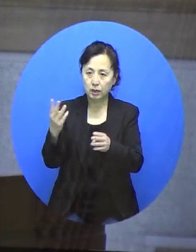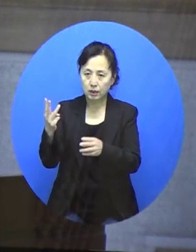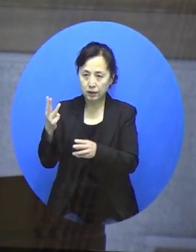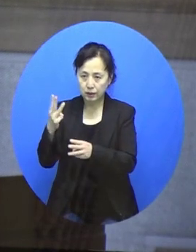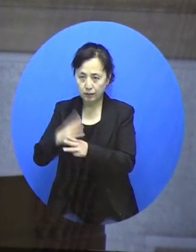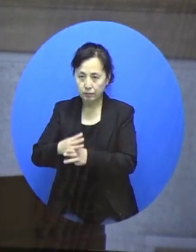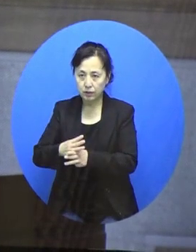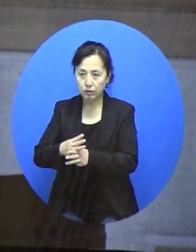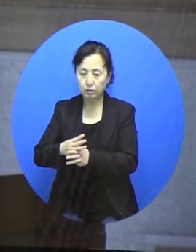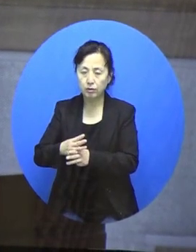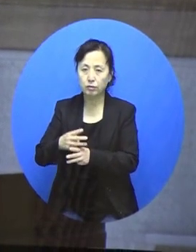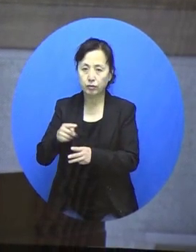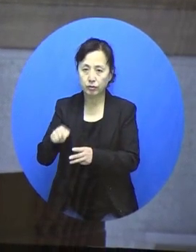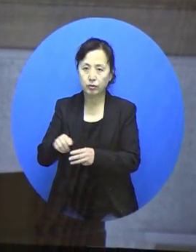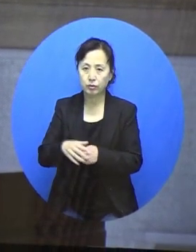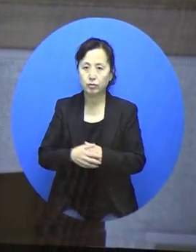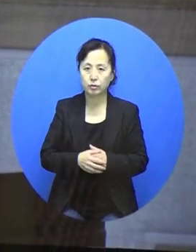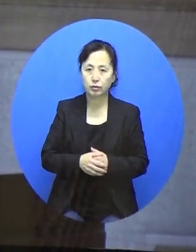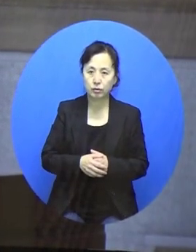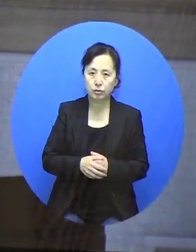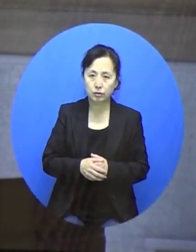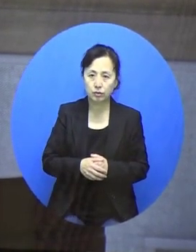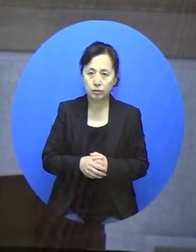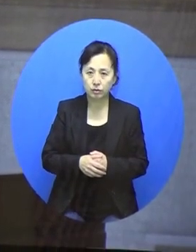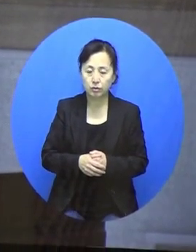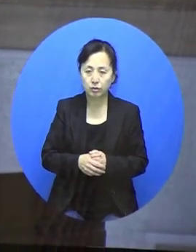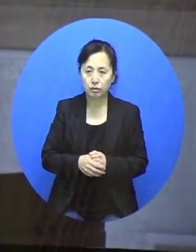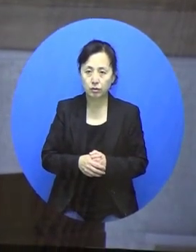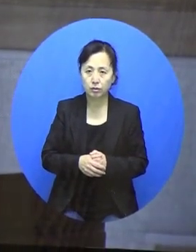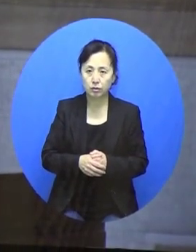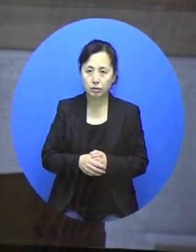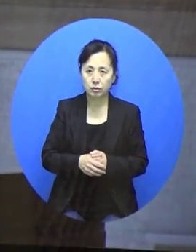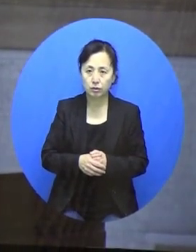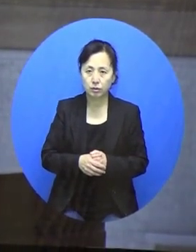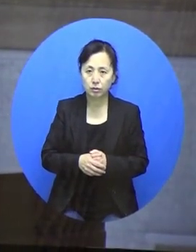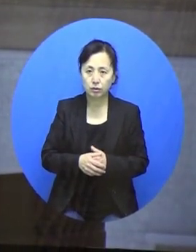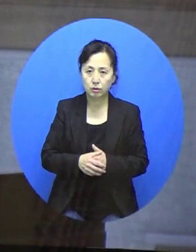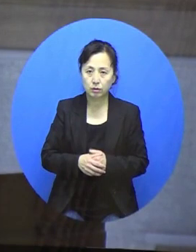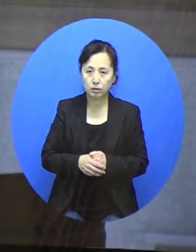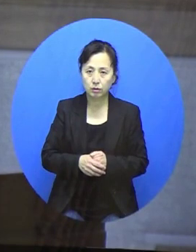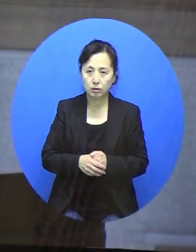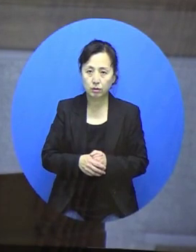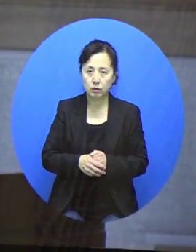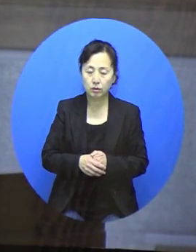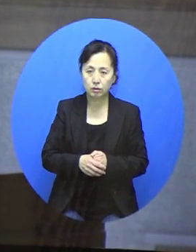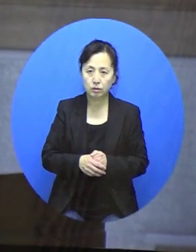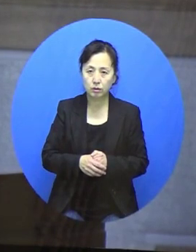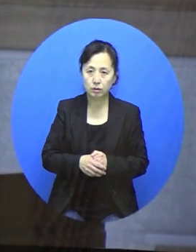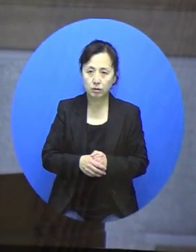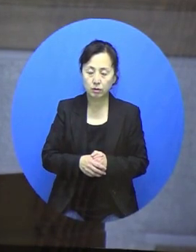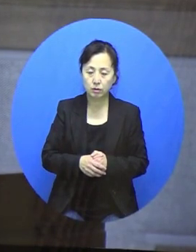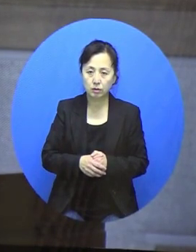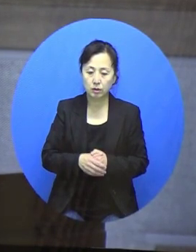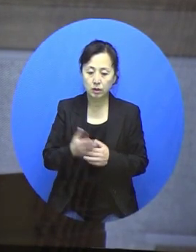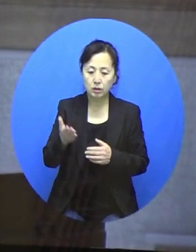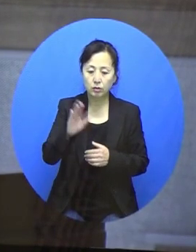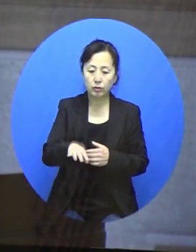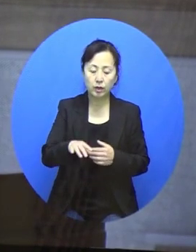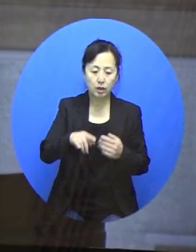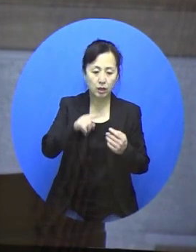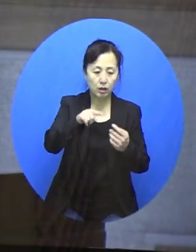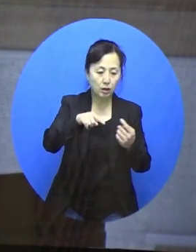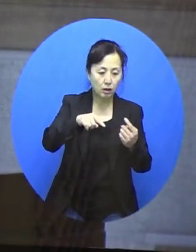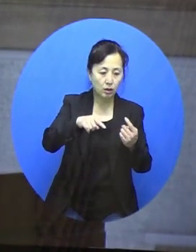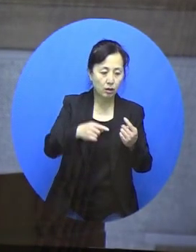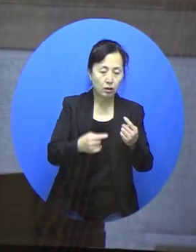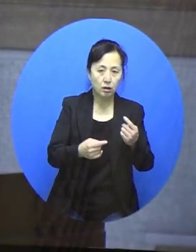지금까지 회장과 부회장을 했다는 것은 저도 이해가 잘 안 되지만 그건 그들의 결정사항입니다. 우리가 의견을